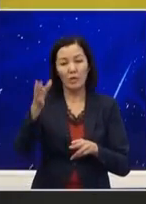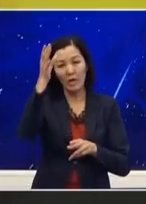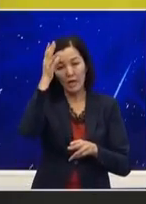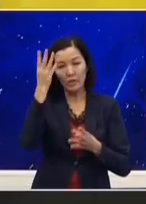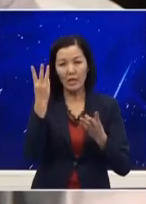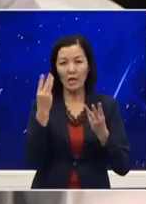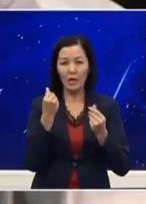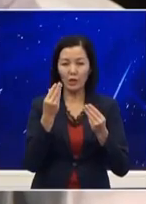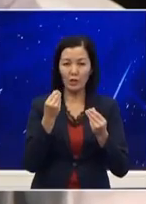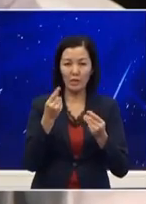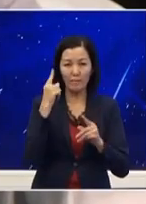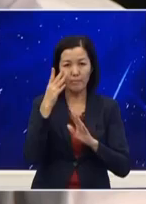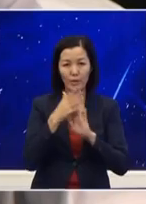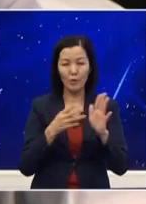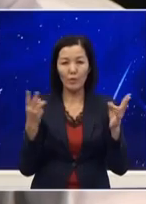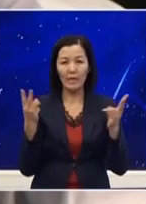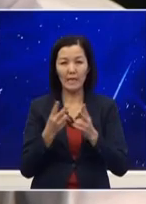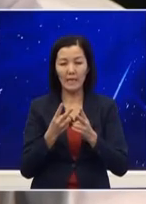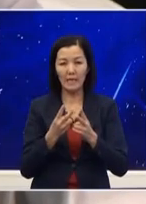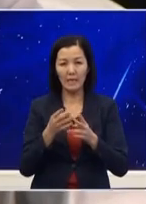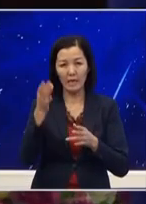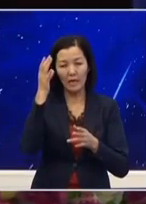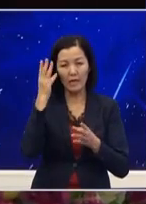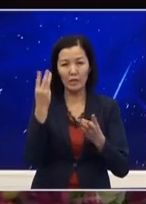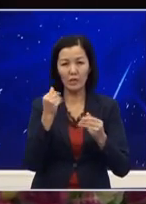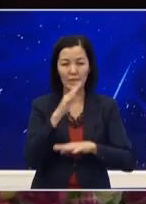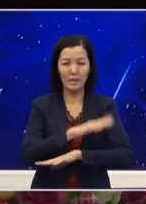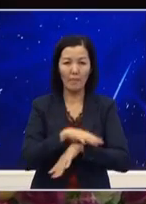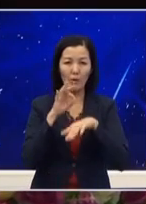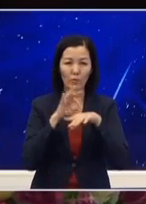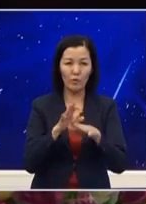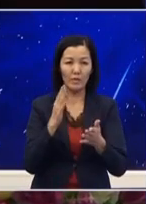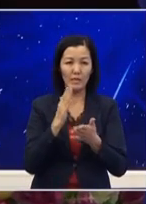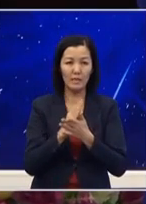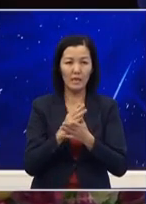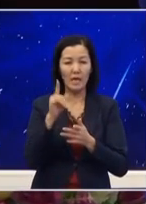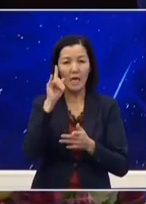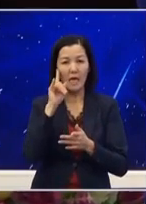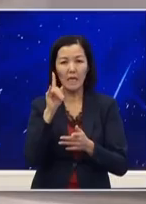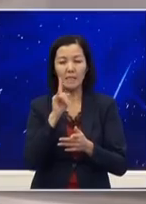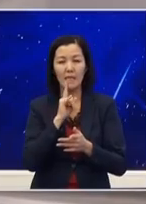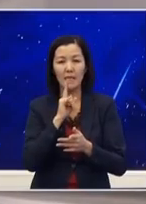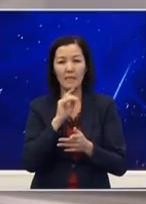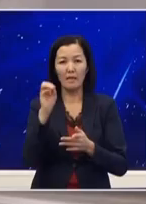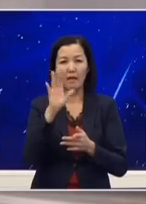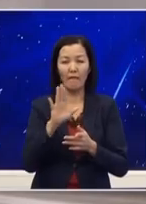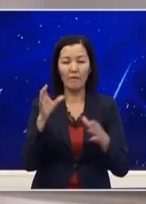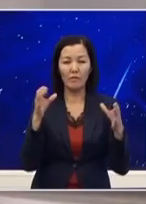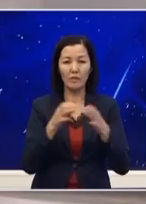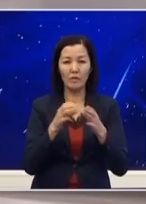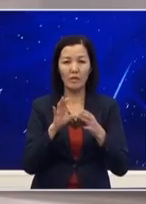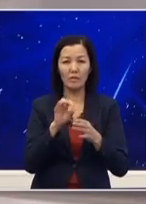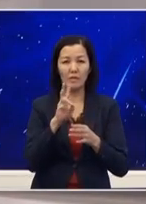керек. Осы мақсатта Қапшағайда қаржылық сауаттылықты арттыру тренинг өтті. Ұйымдастырушы Қазақстандағы IDF Евразия тобы мен Салва